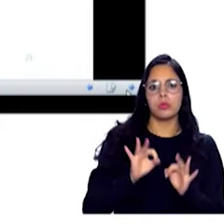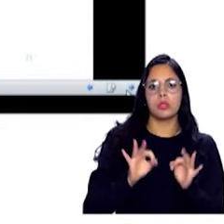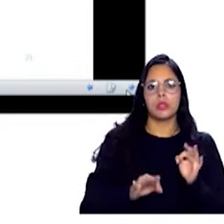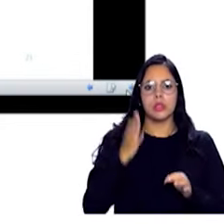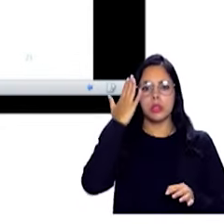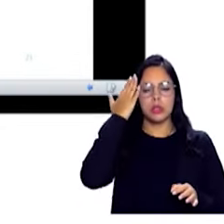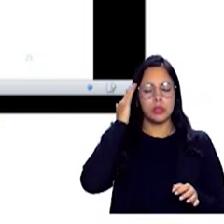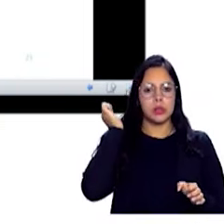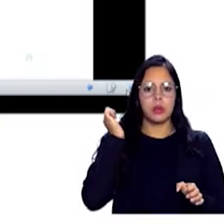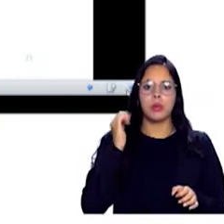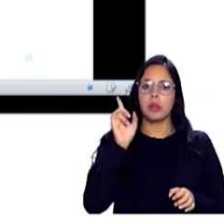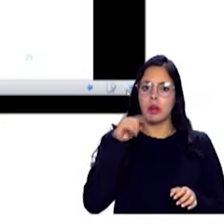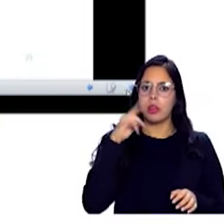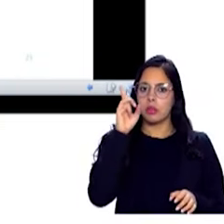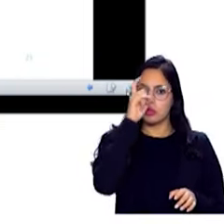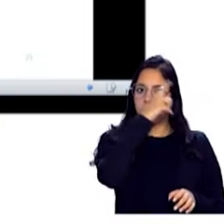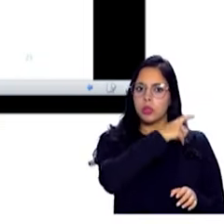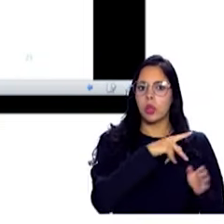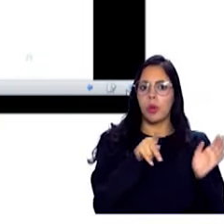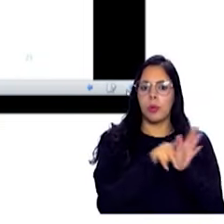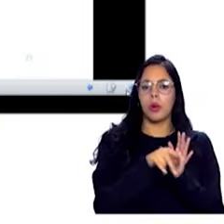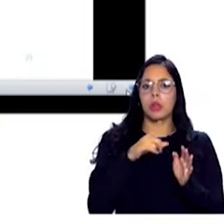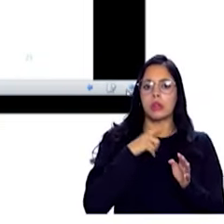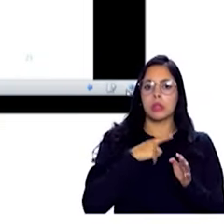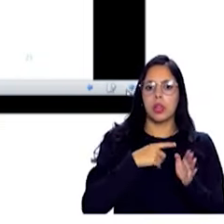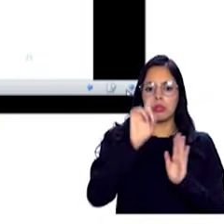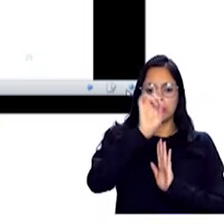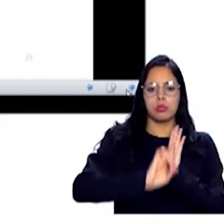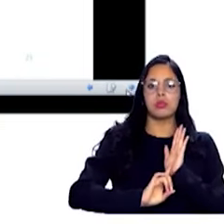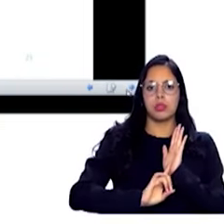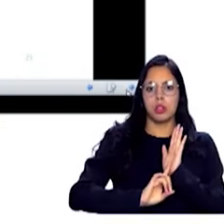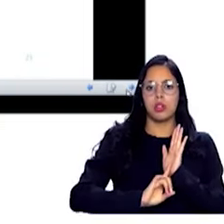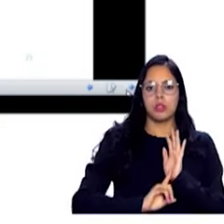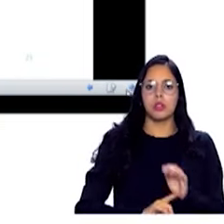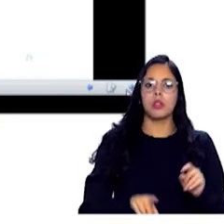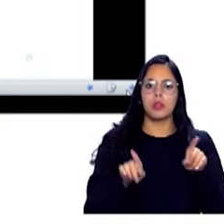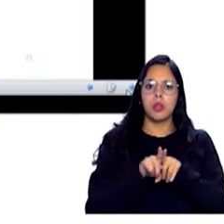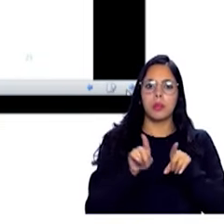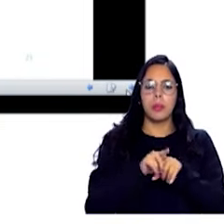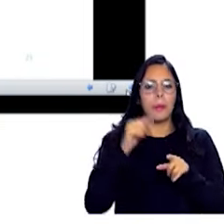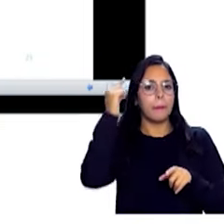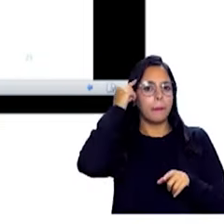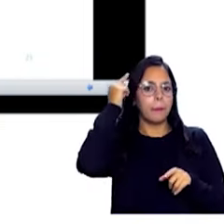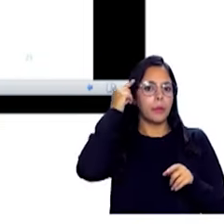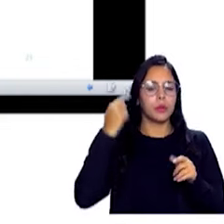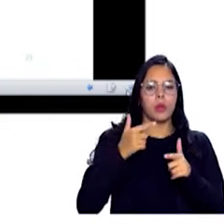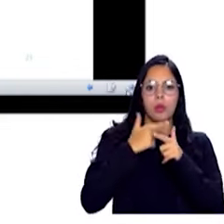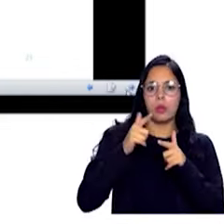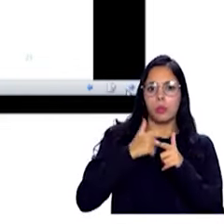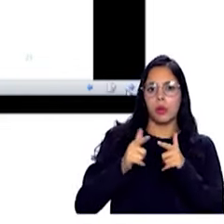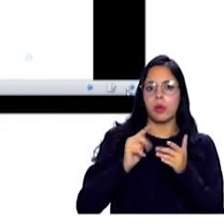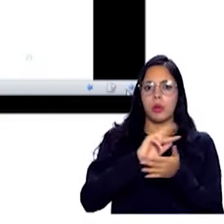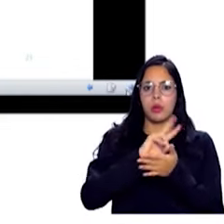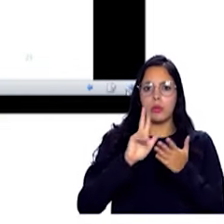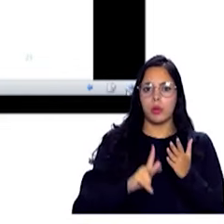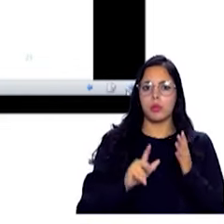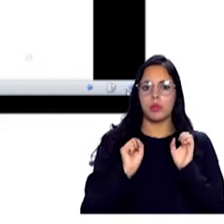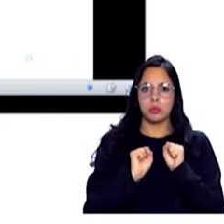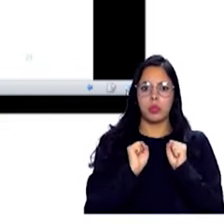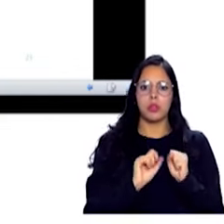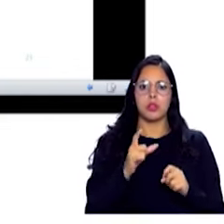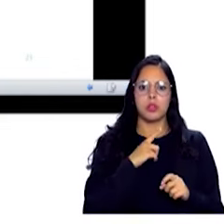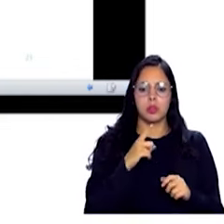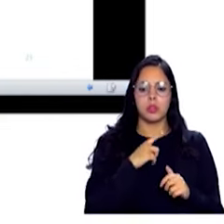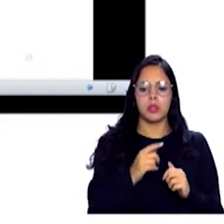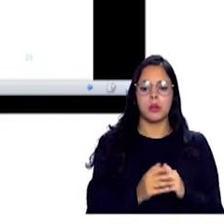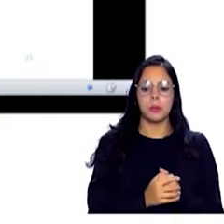Fatto da una questione di diritto pensiamo banalmente al problema delle clausole Generali la buona fede senza dubbio la questione pu riguardare